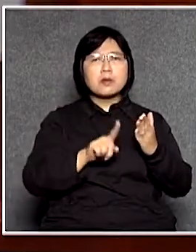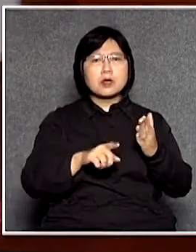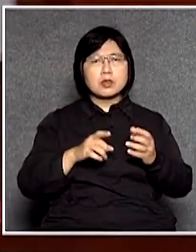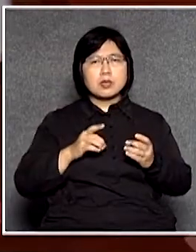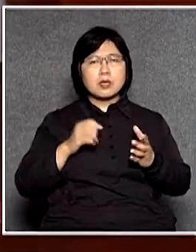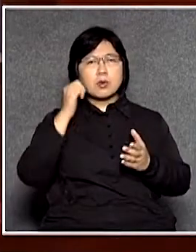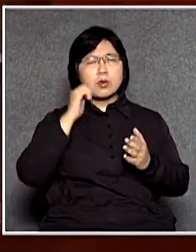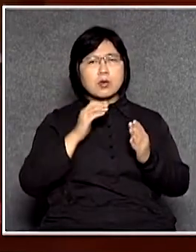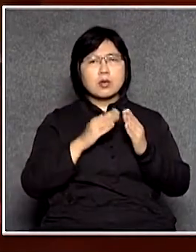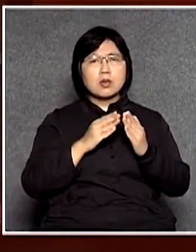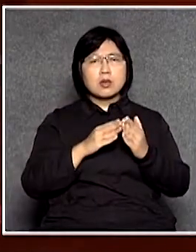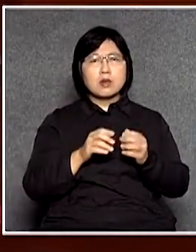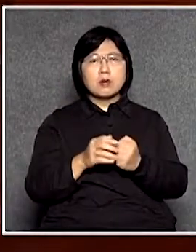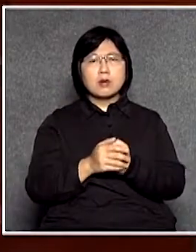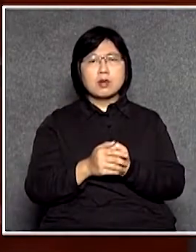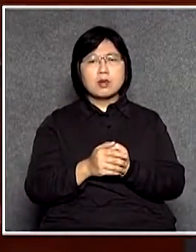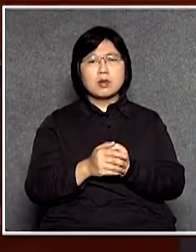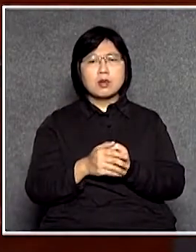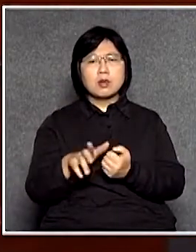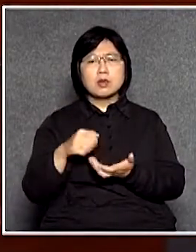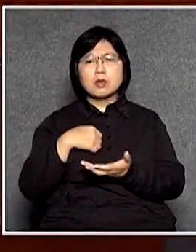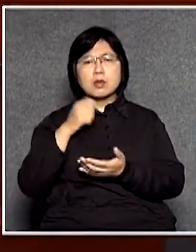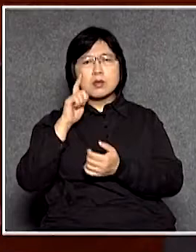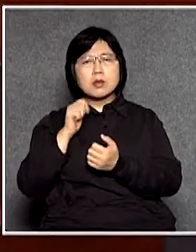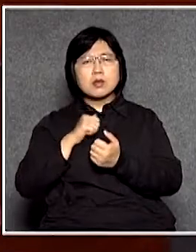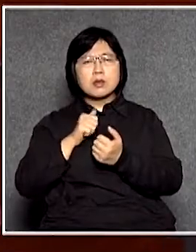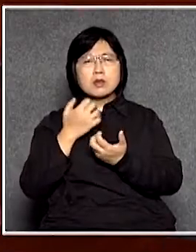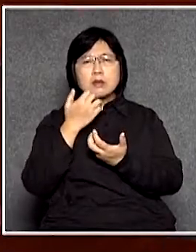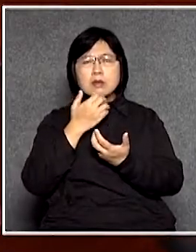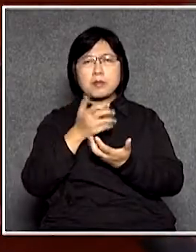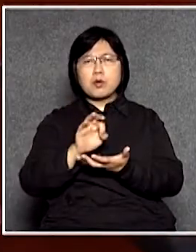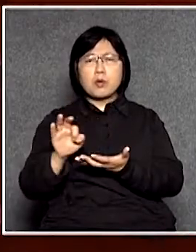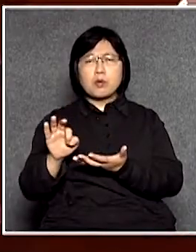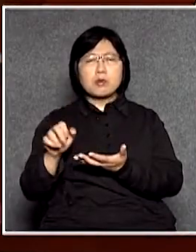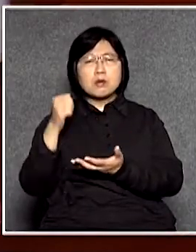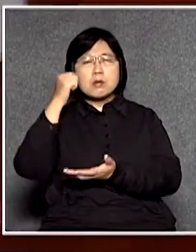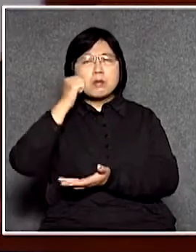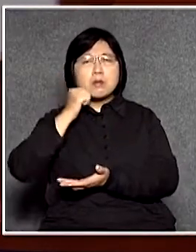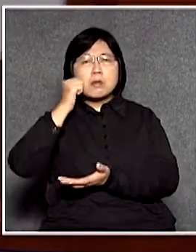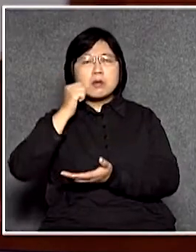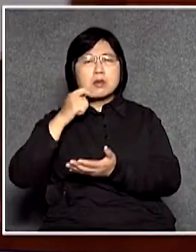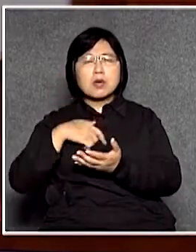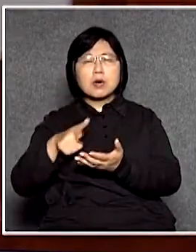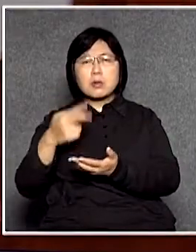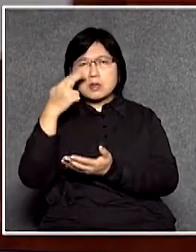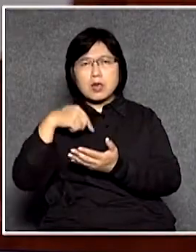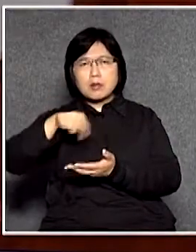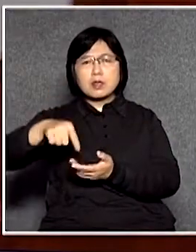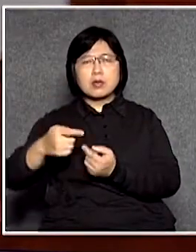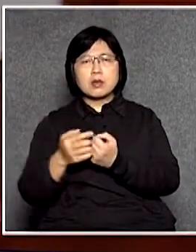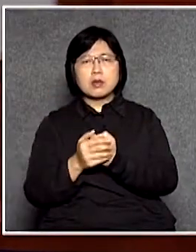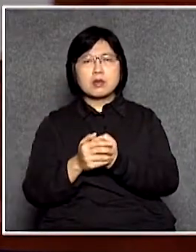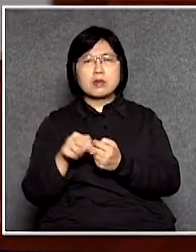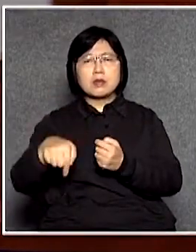安老院係嗰啲無依長者的人間煉獄，你千祈唔好去添啊！我話俾你聽，第